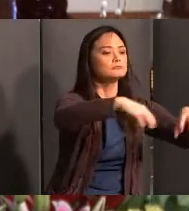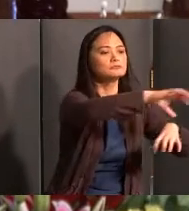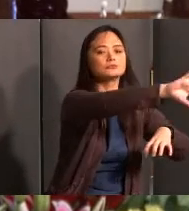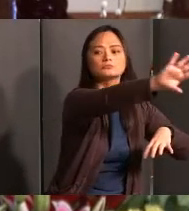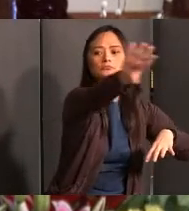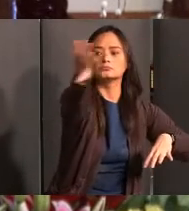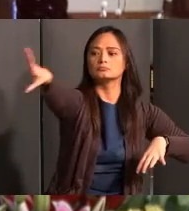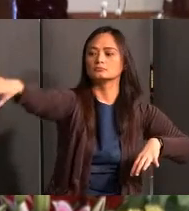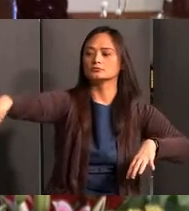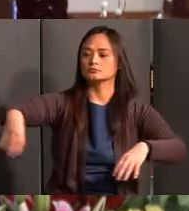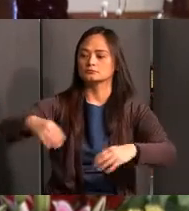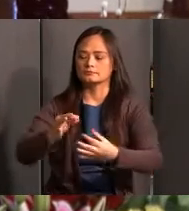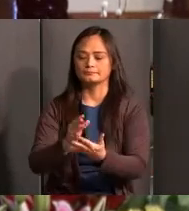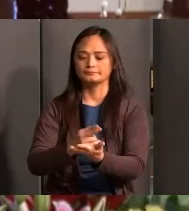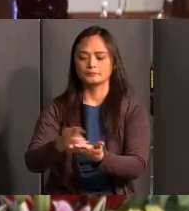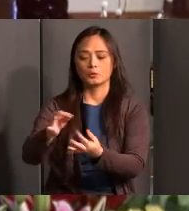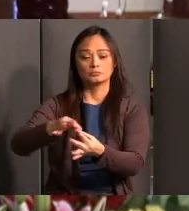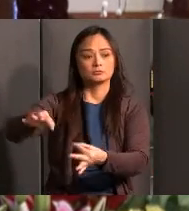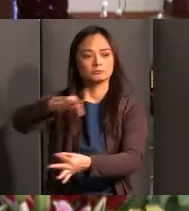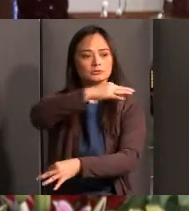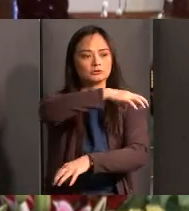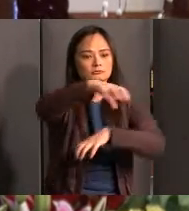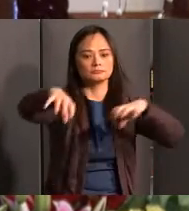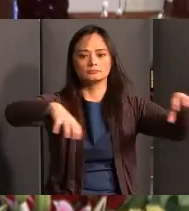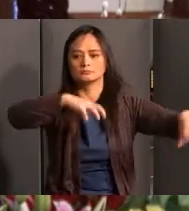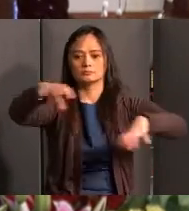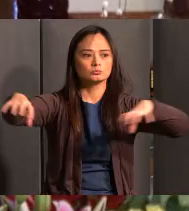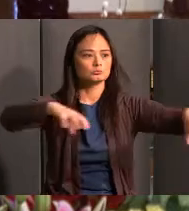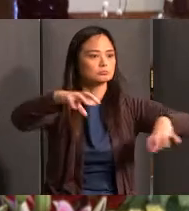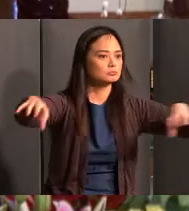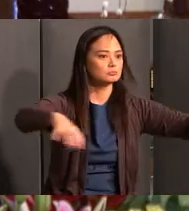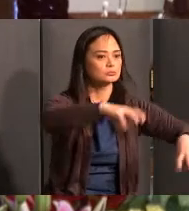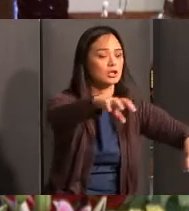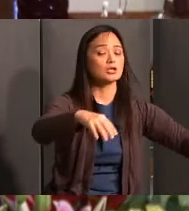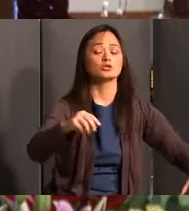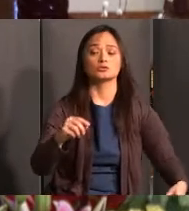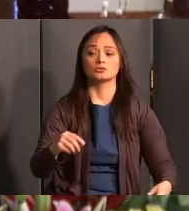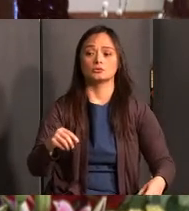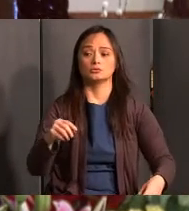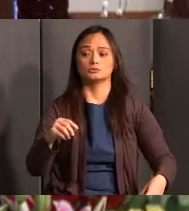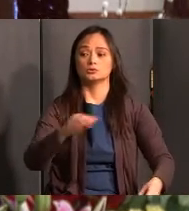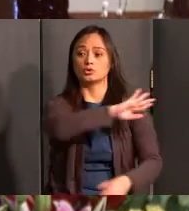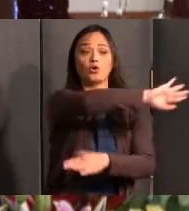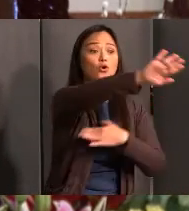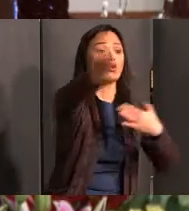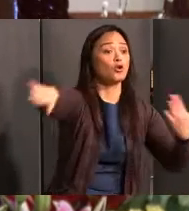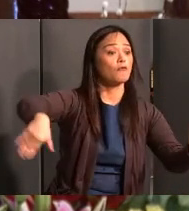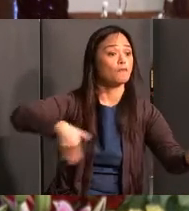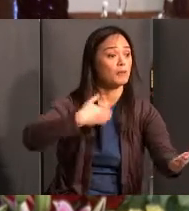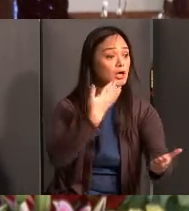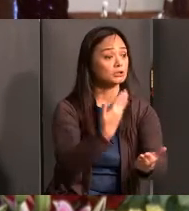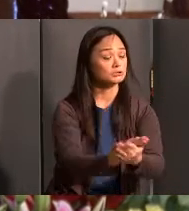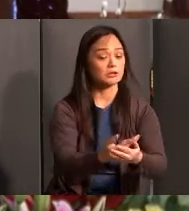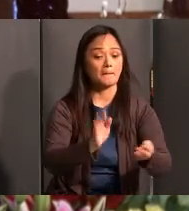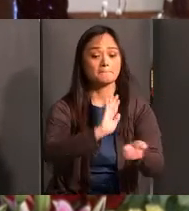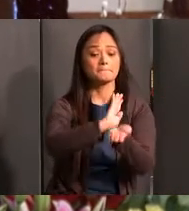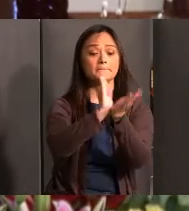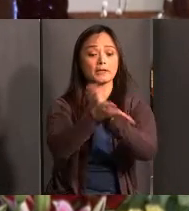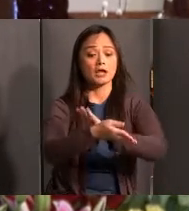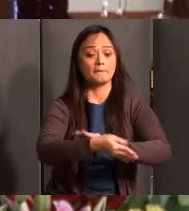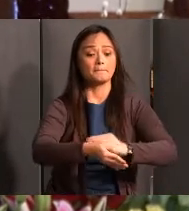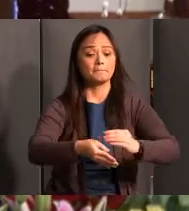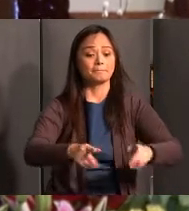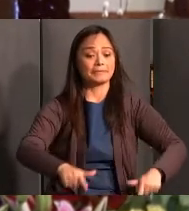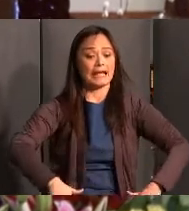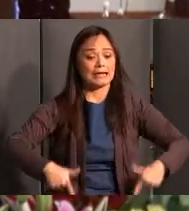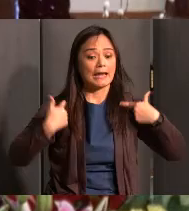an institution, as a church, a habitation of God in the Spirit.